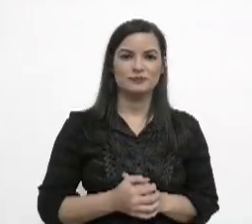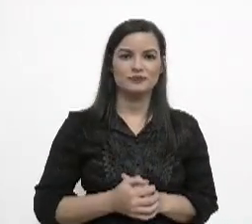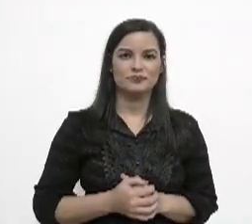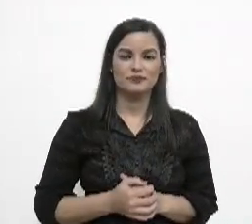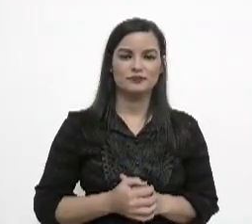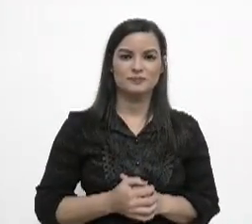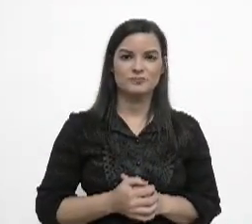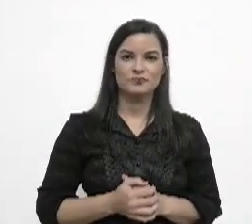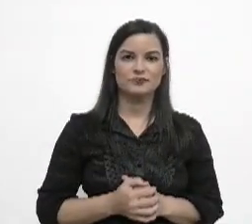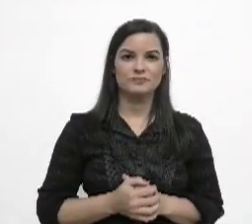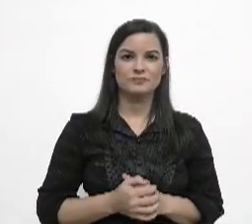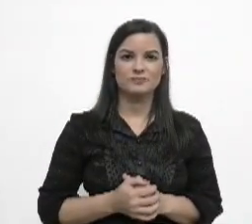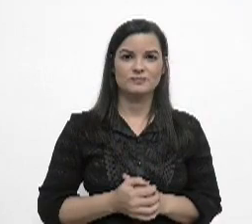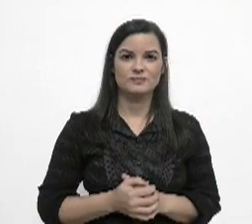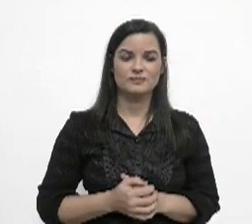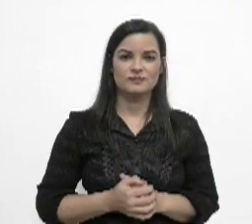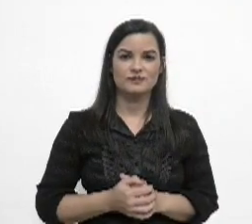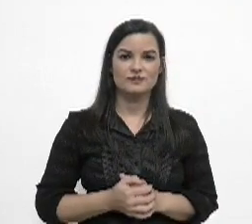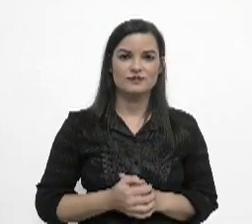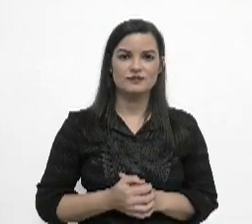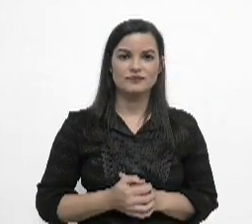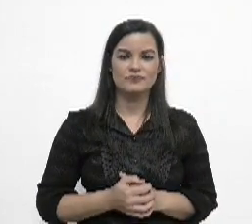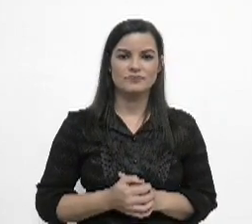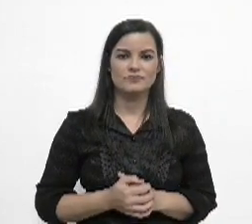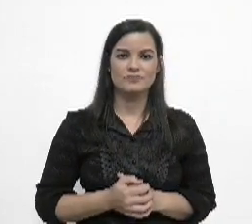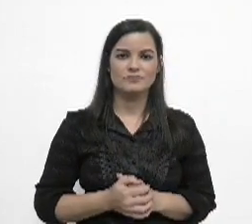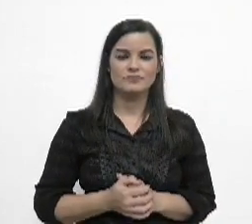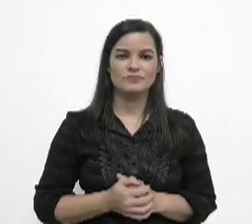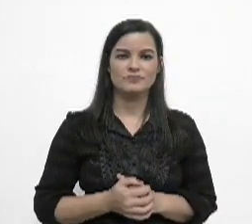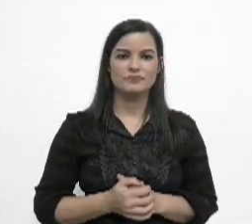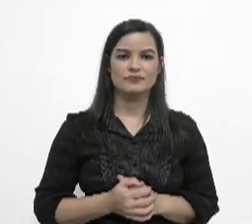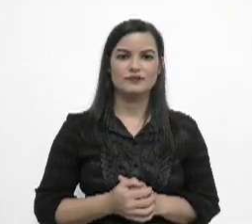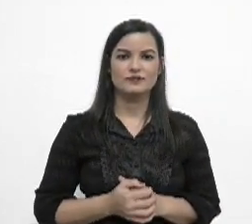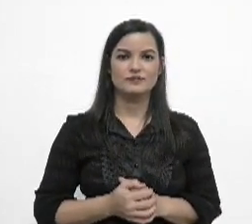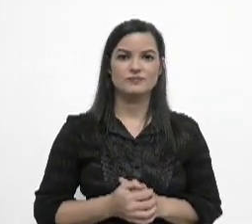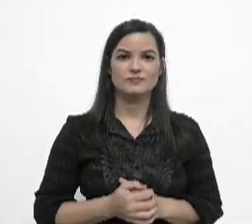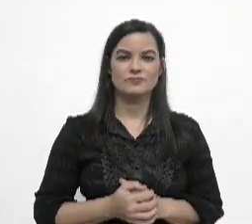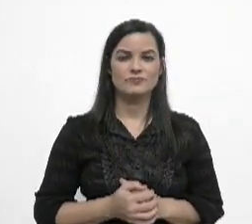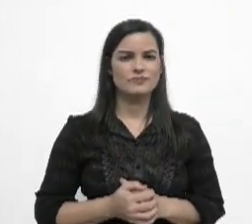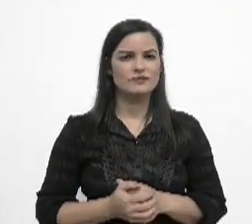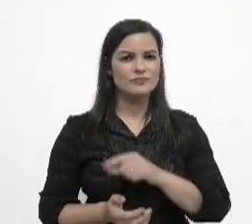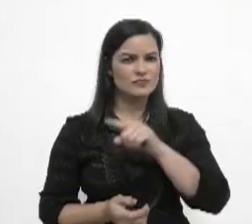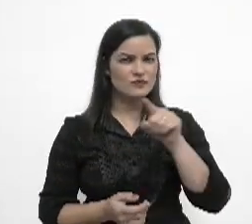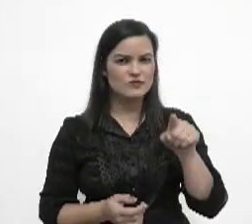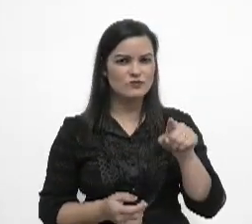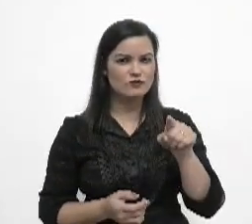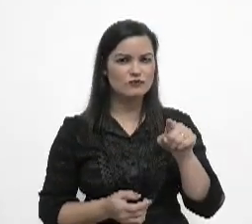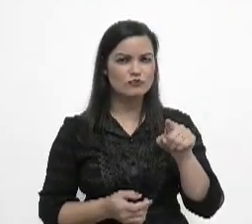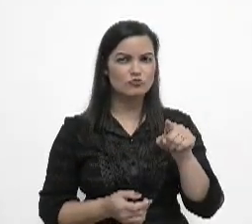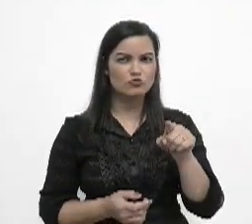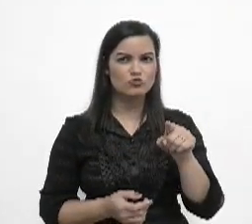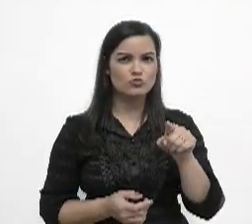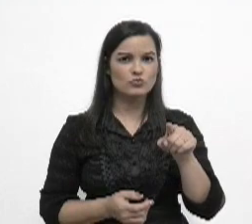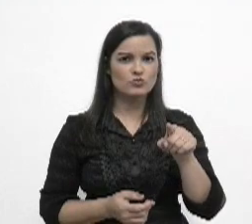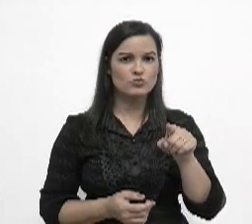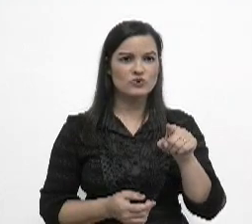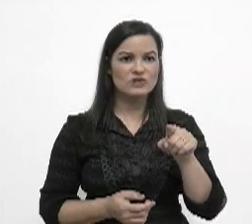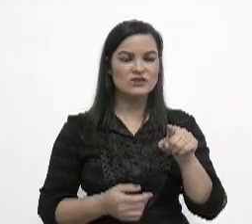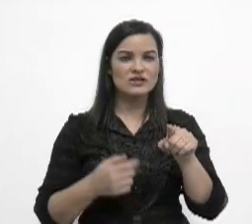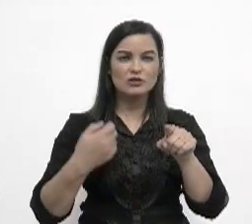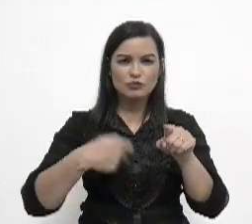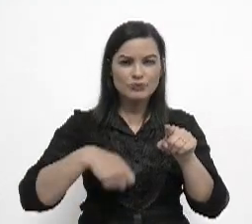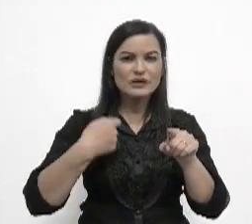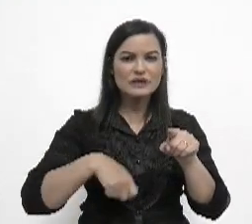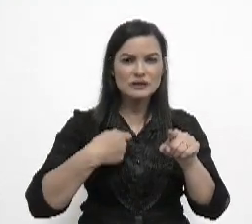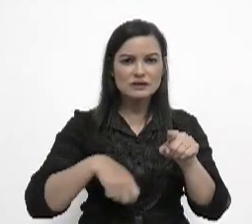여러분에게 다시 보는 이 일이, 이 사건이 여러분에게도 필요하지 않습니까? Vocês também não necessitam dessa obra de